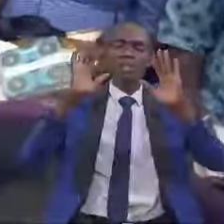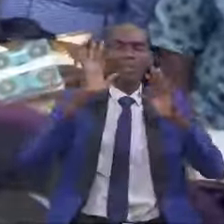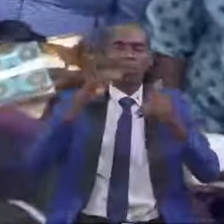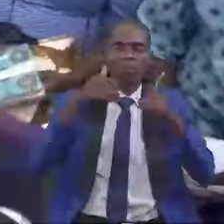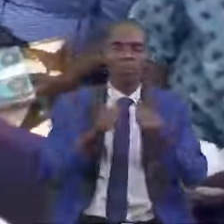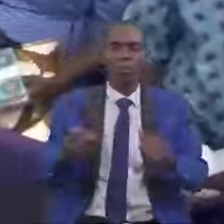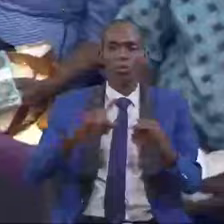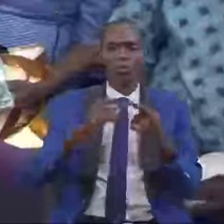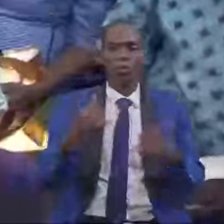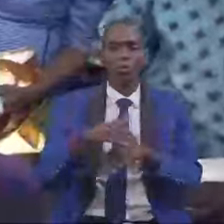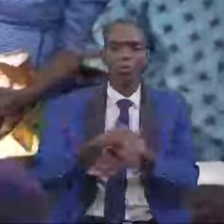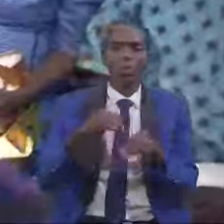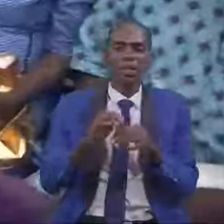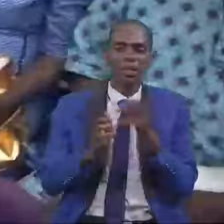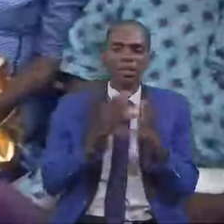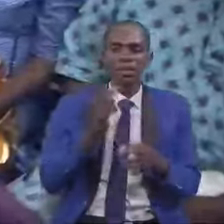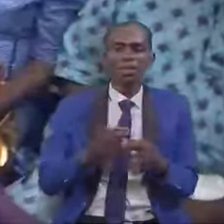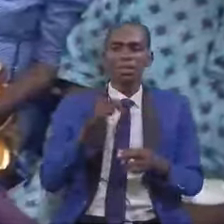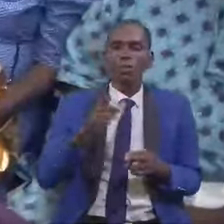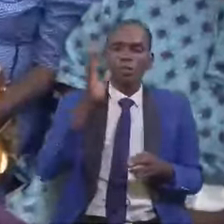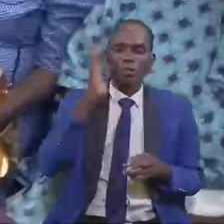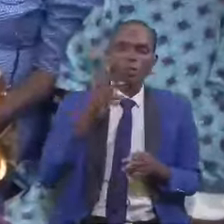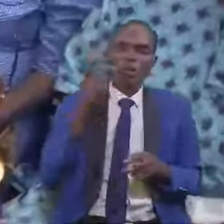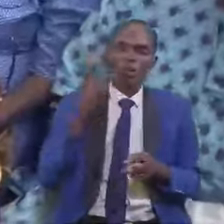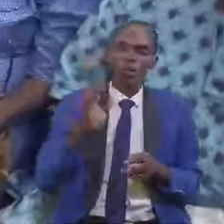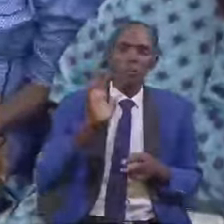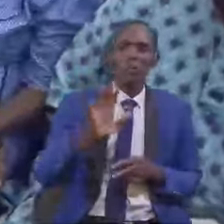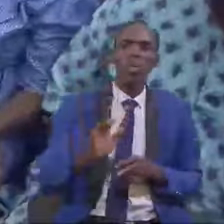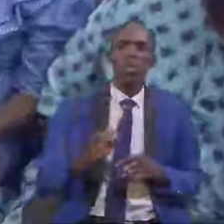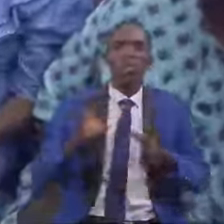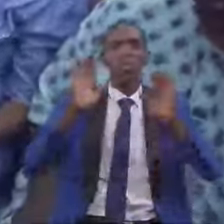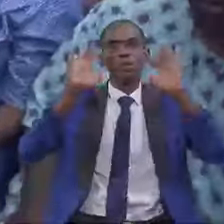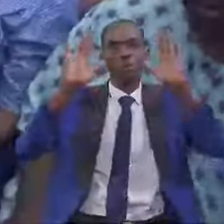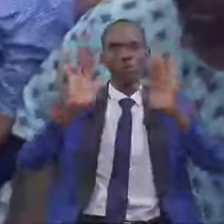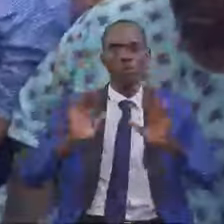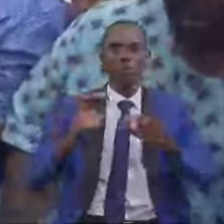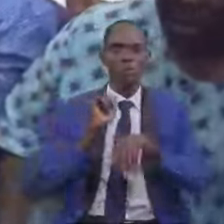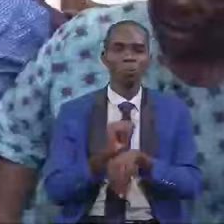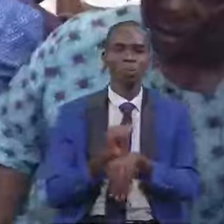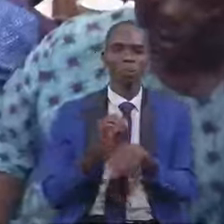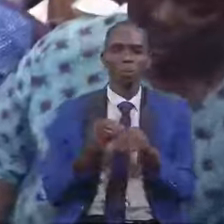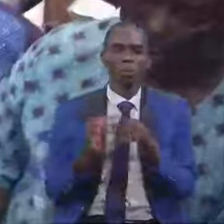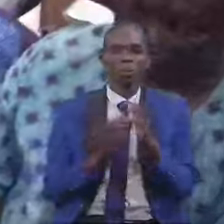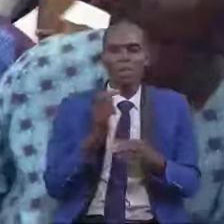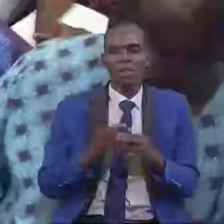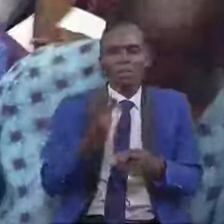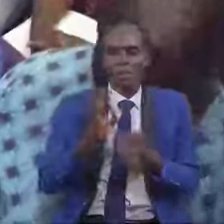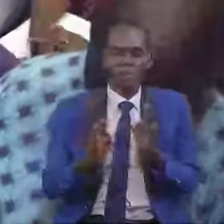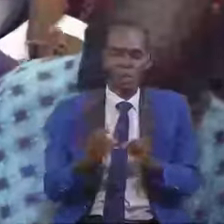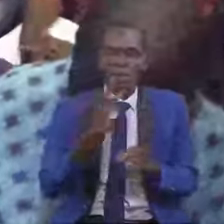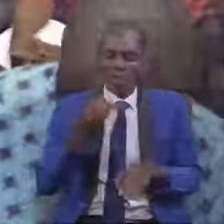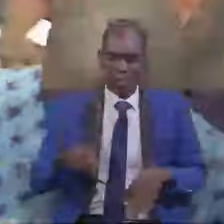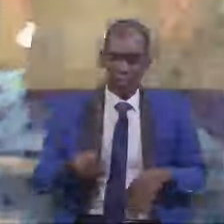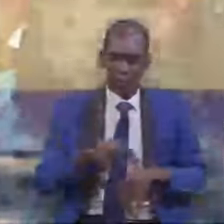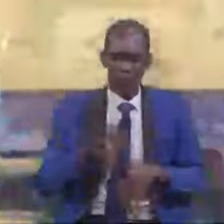Vous verrez votre miracle. Vous verrez votre miracle ce soir. Si vous êtes paralysé, vous allez bondir, sauter,